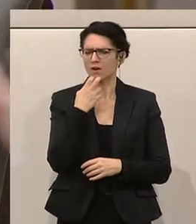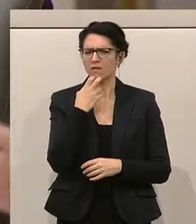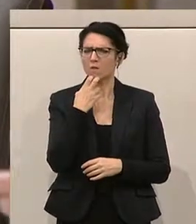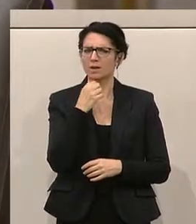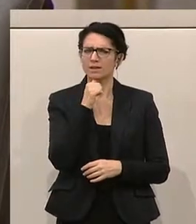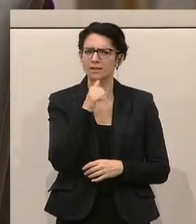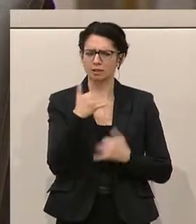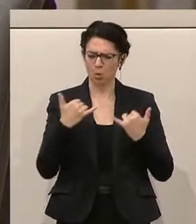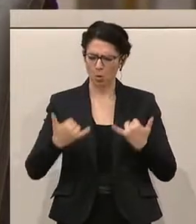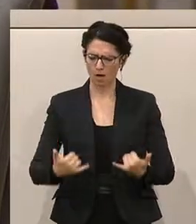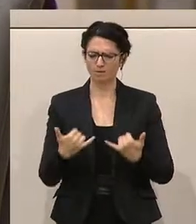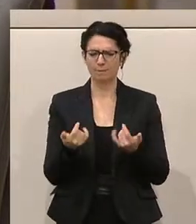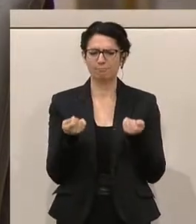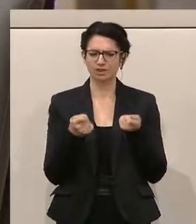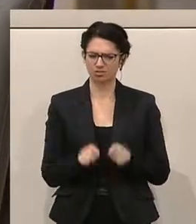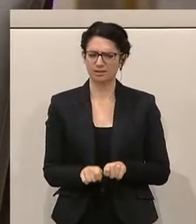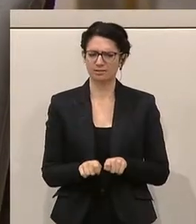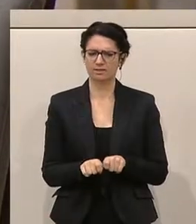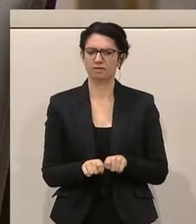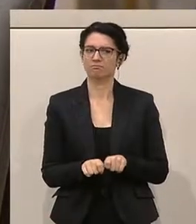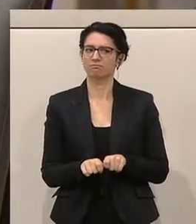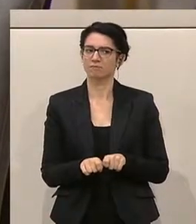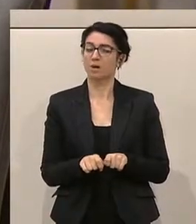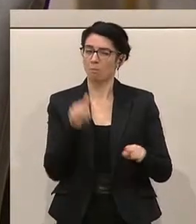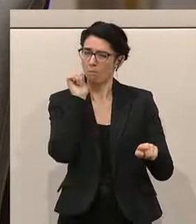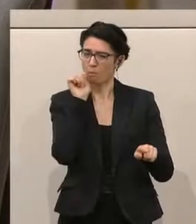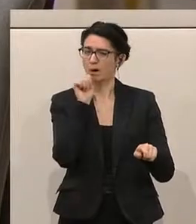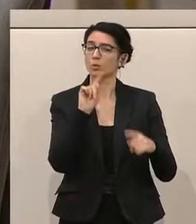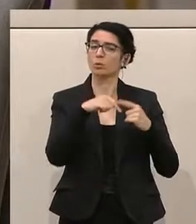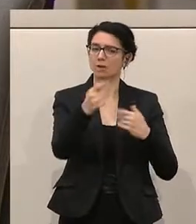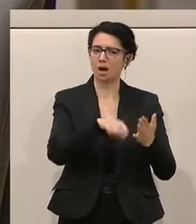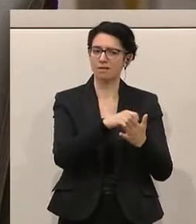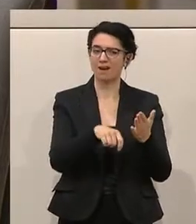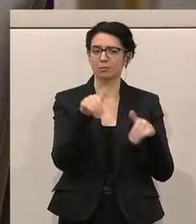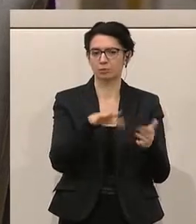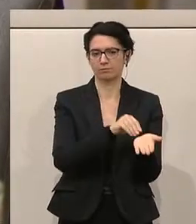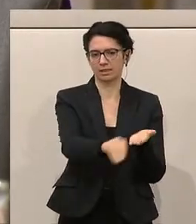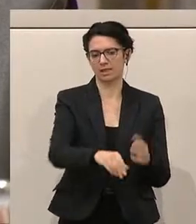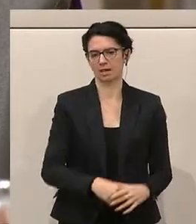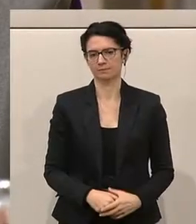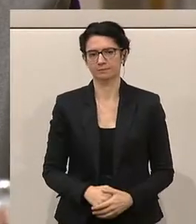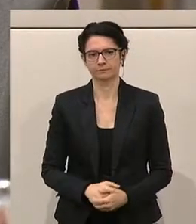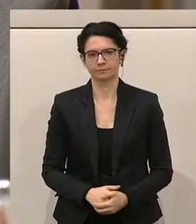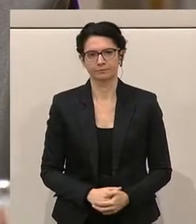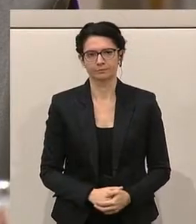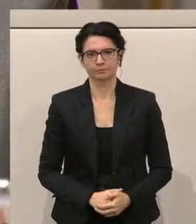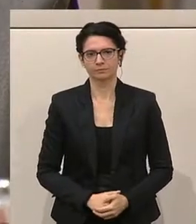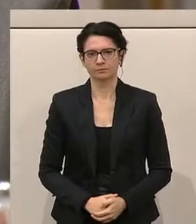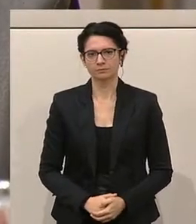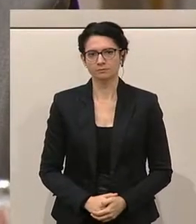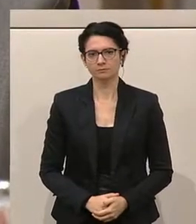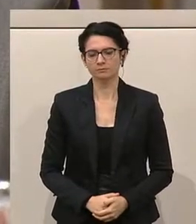wir heute Dinge beschließen, die wir dann morgen und nach der Wahl bezahlen müssen.